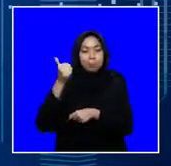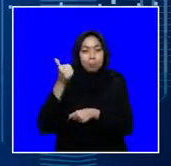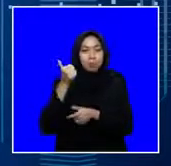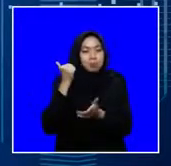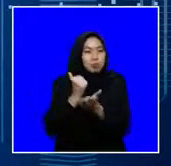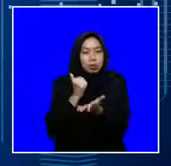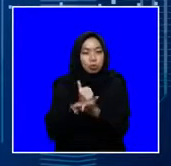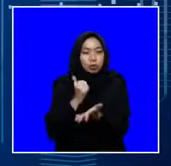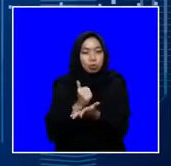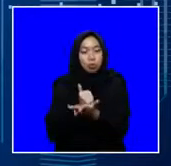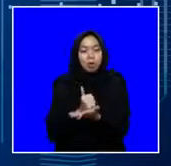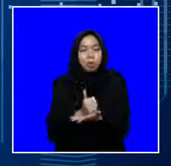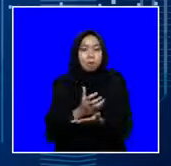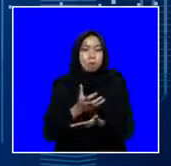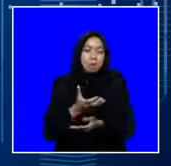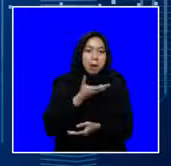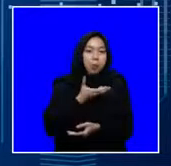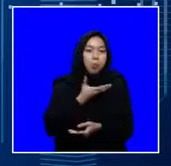memang